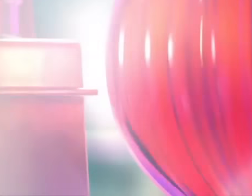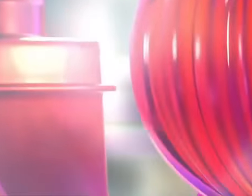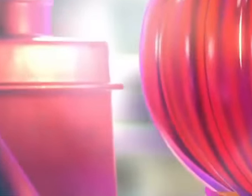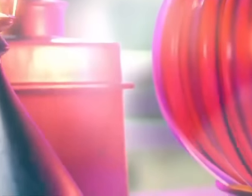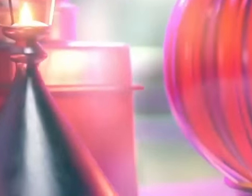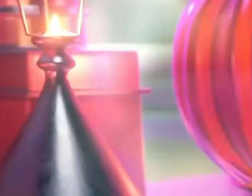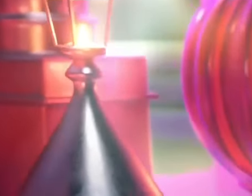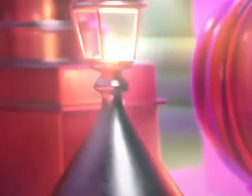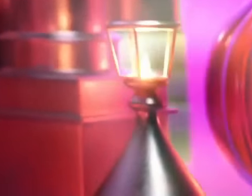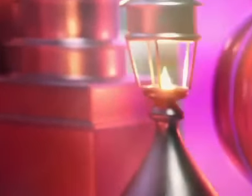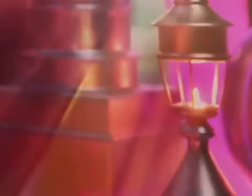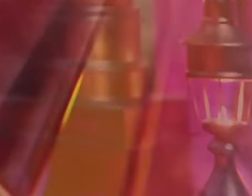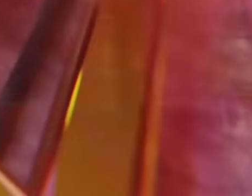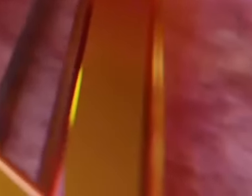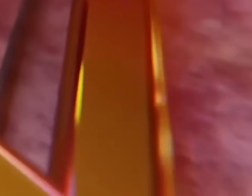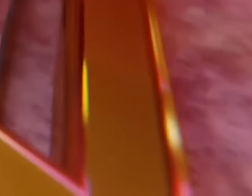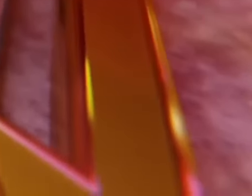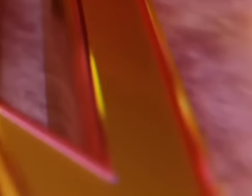حجتين